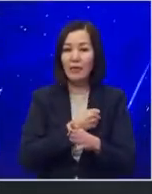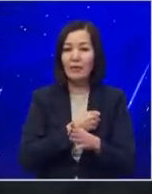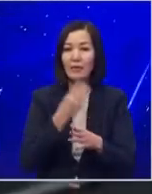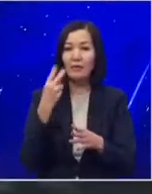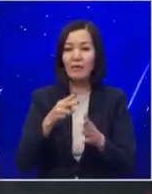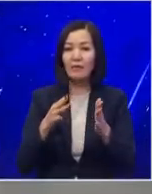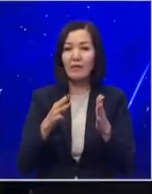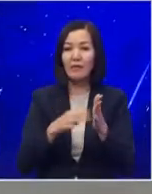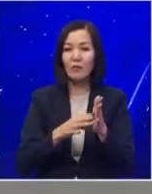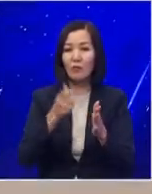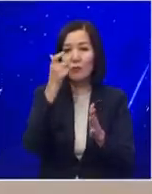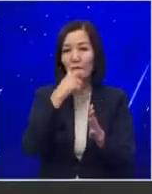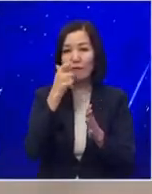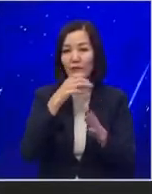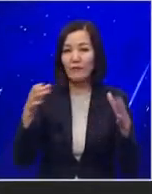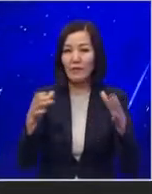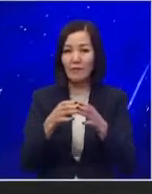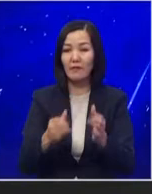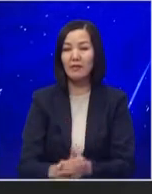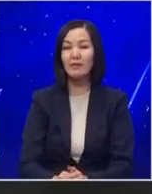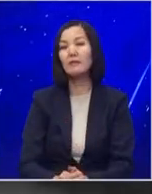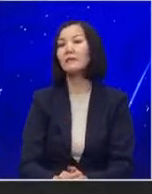28 панфиловской дивизии